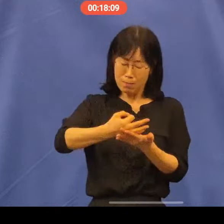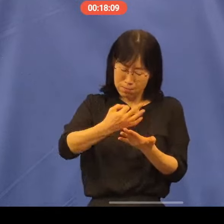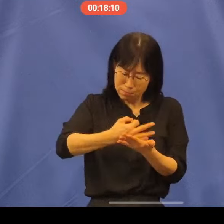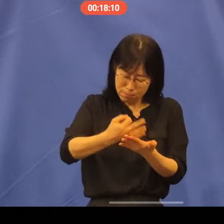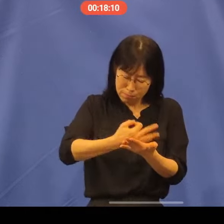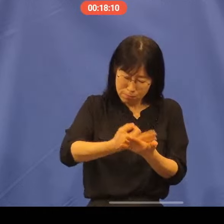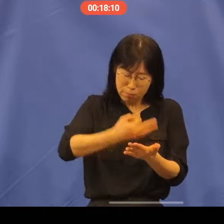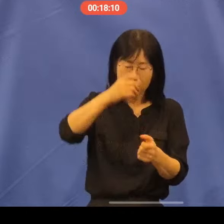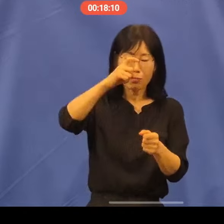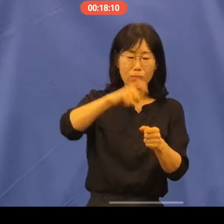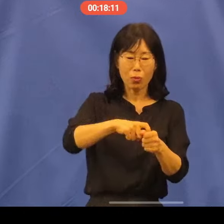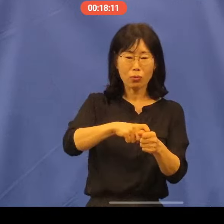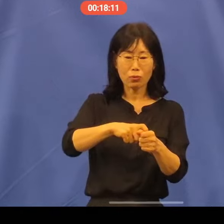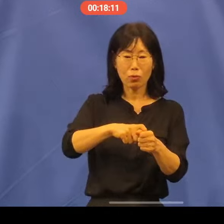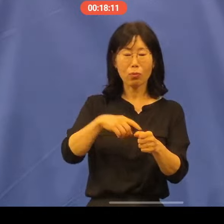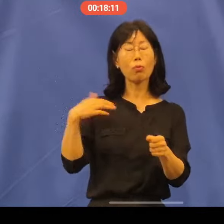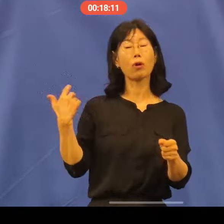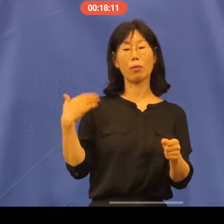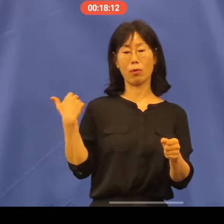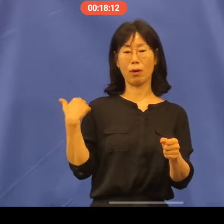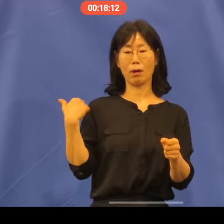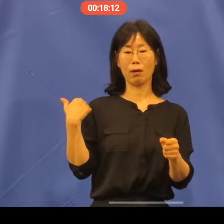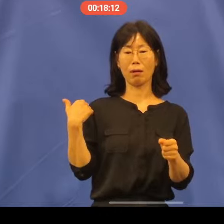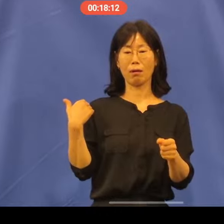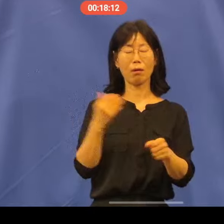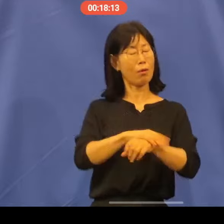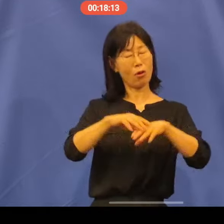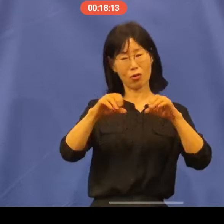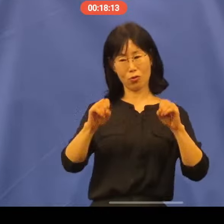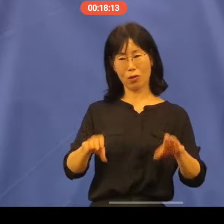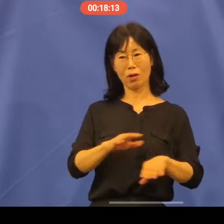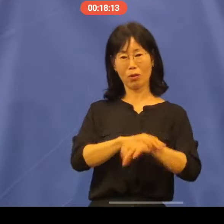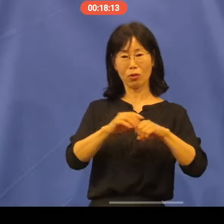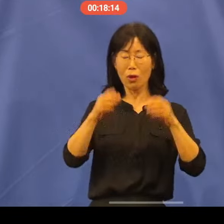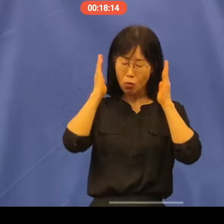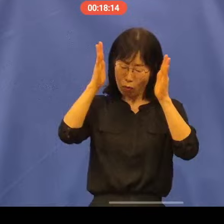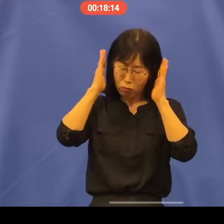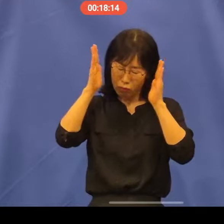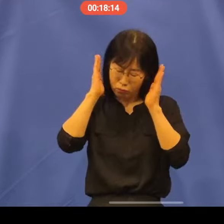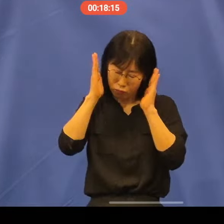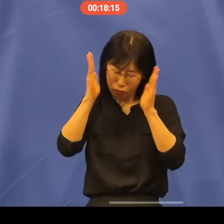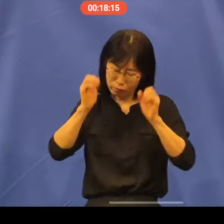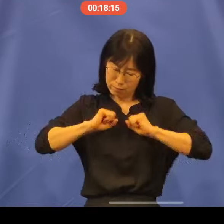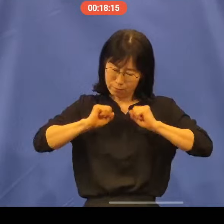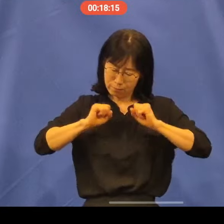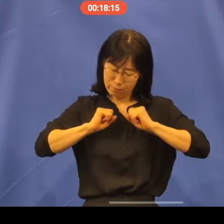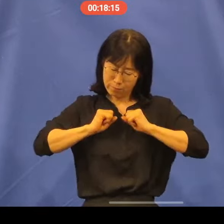벌어야 하는지 모르면 허무해지는 거잖아요. 왜 일을 해야 하는 거예요? 왜 돈을 버는가? 왜 공부를 하느냐?